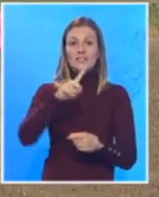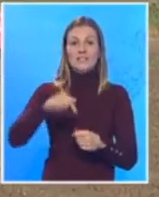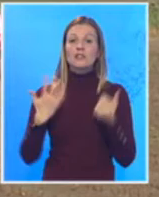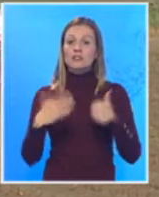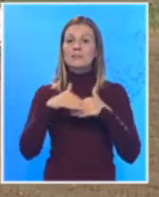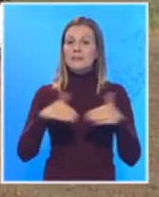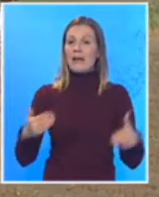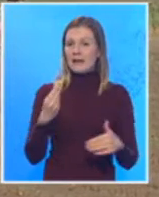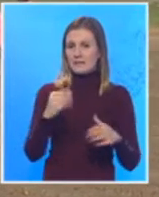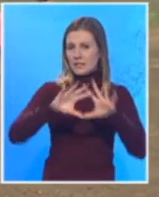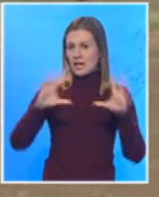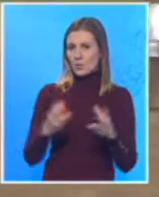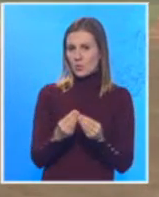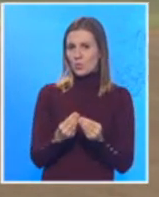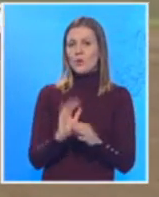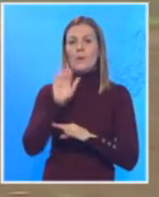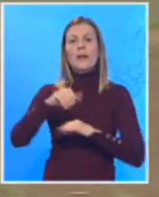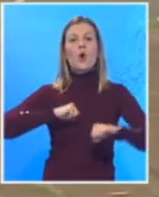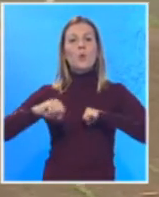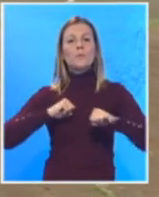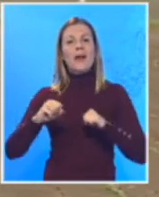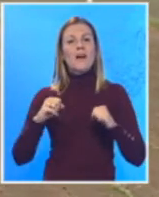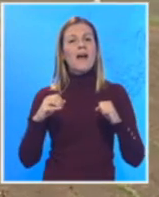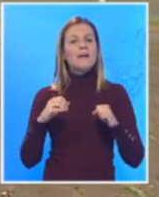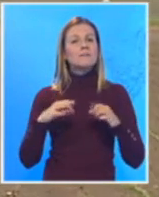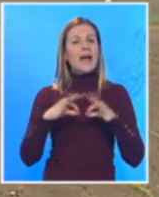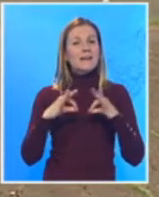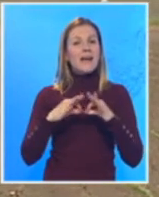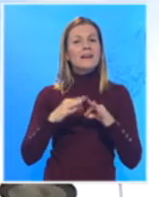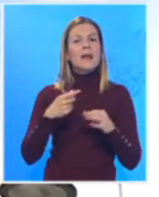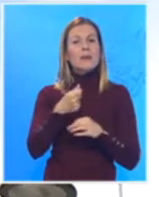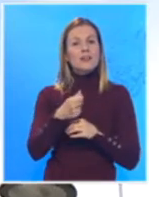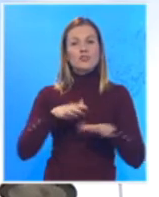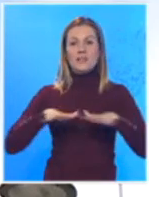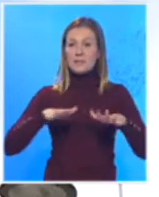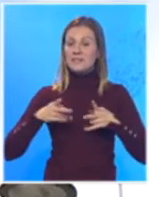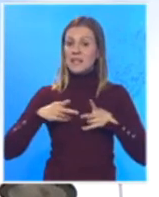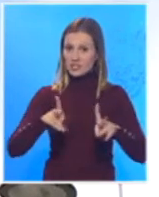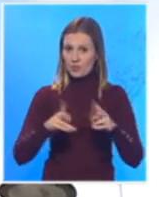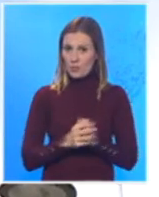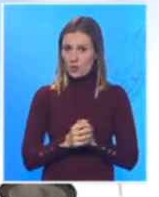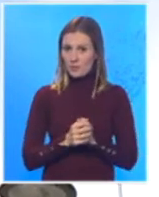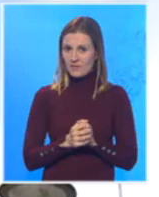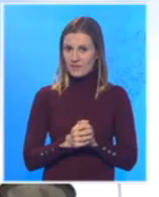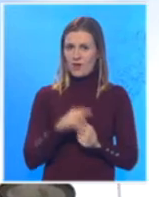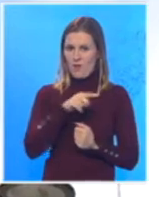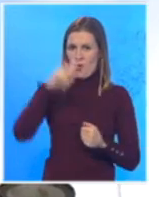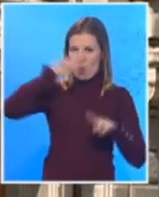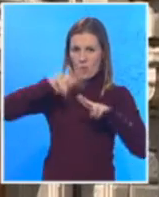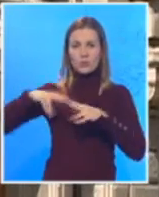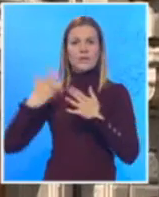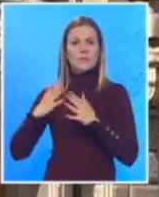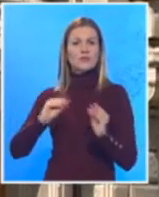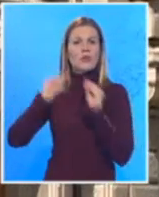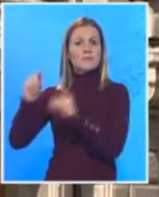milijardi dinara podrške preko Uprave za agrarna plaćanja Ministarstva poljoprivrede. Oba odluke koje su danas donete bit će proslađene